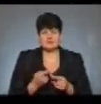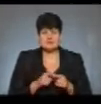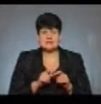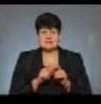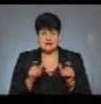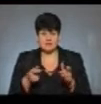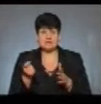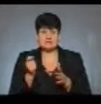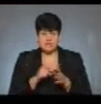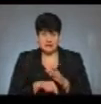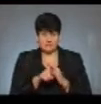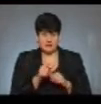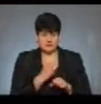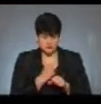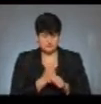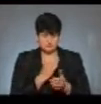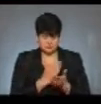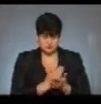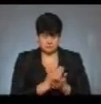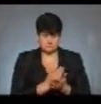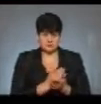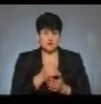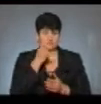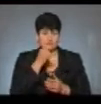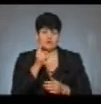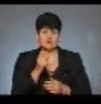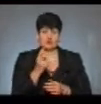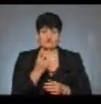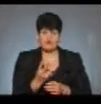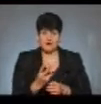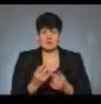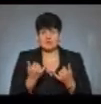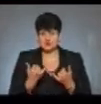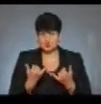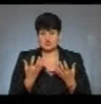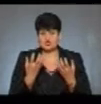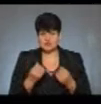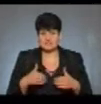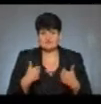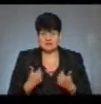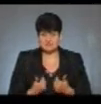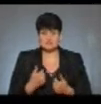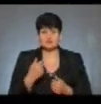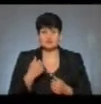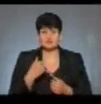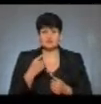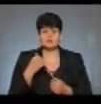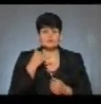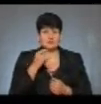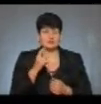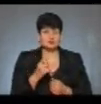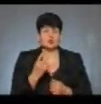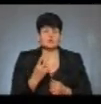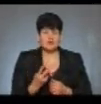заклад закритий, а він працює по їхній інформації, дзвонити на 102, і сьогодні я ще так звертаюся, дзвонити на 102, і, в принципі, це